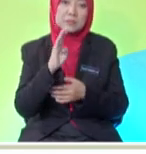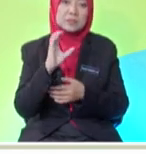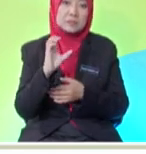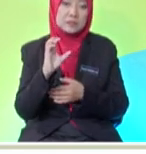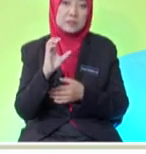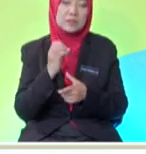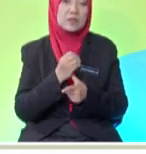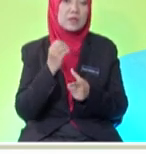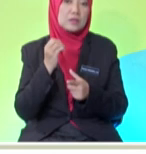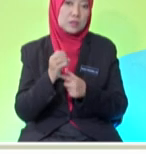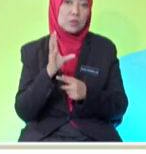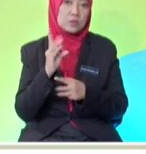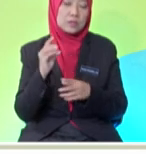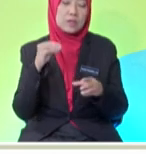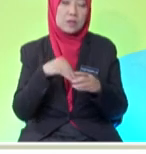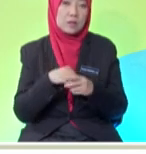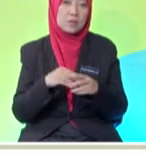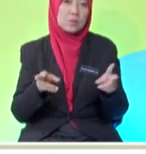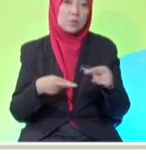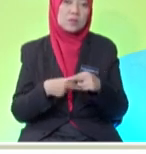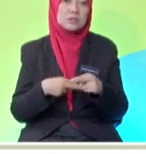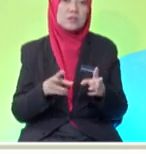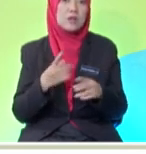atau di dalam